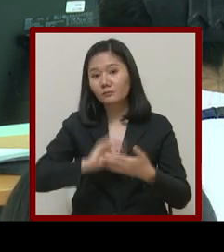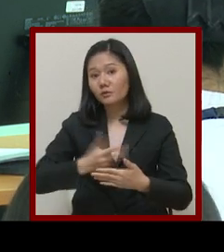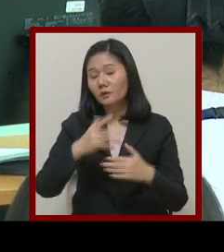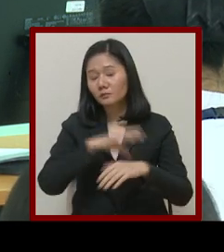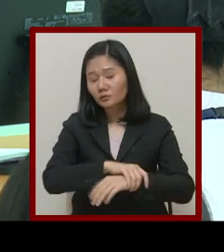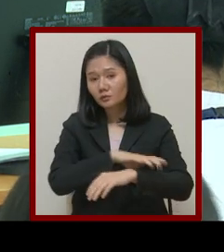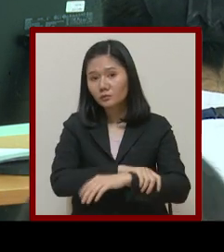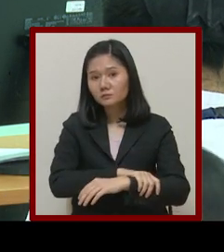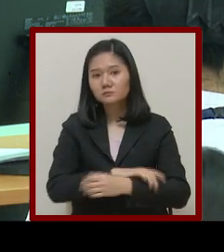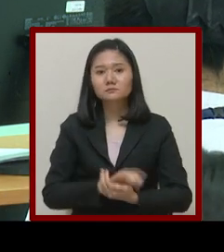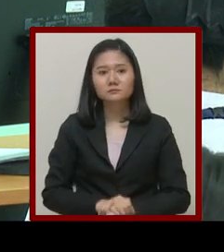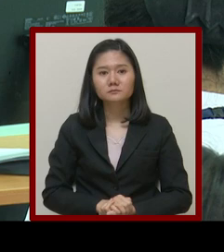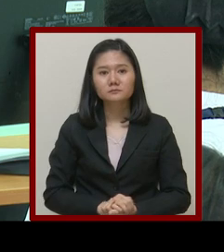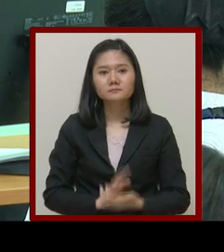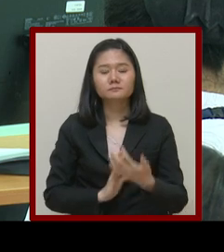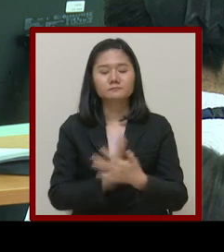แกรมนวดแผนไทย